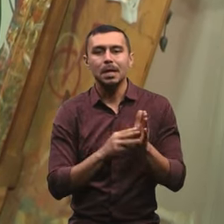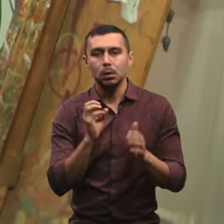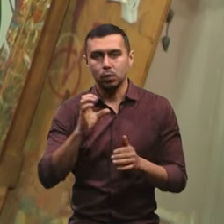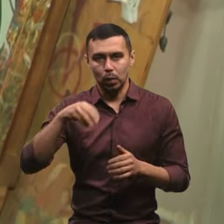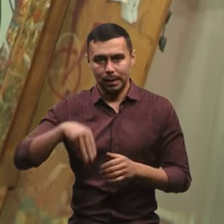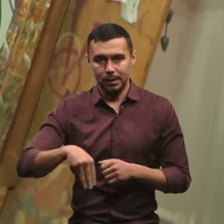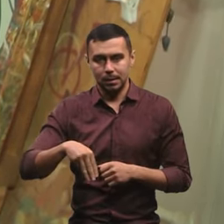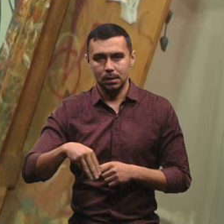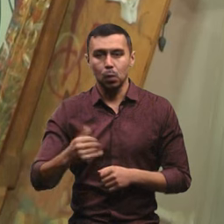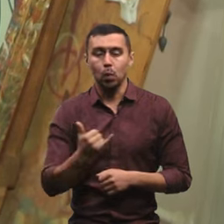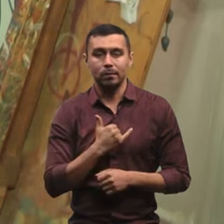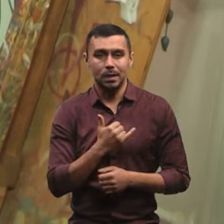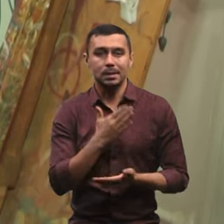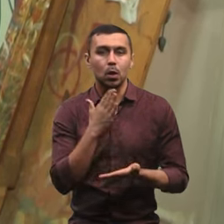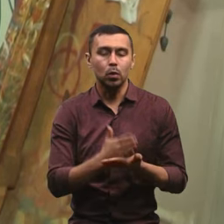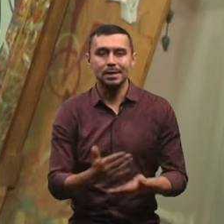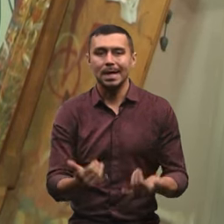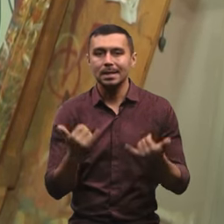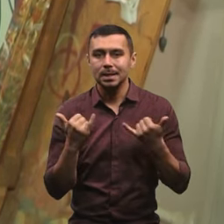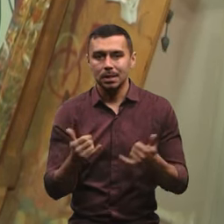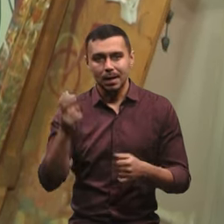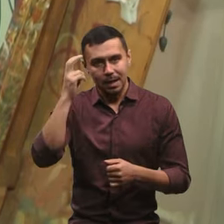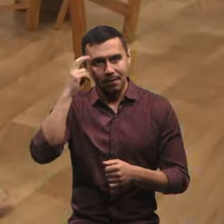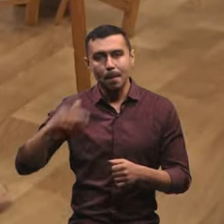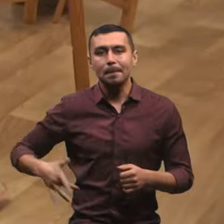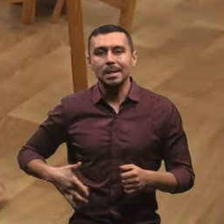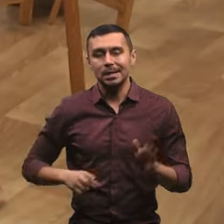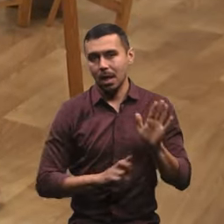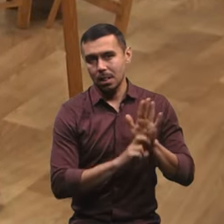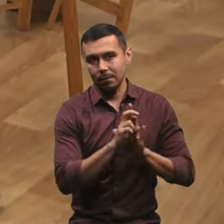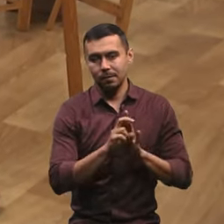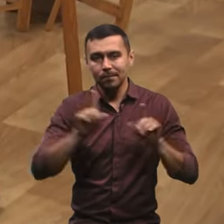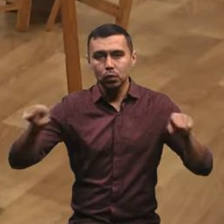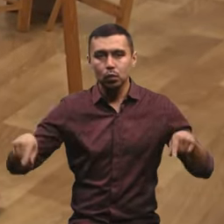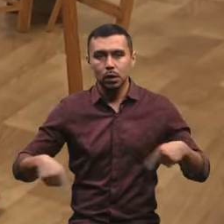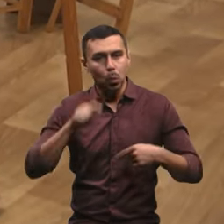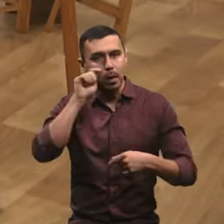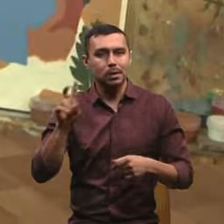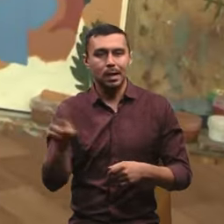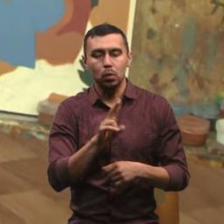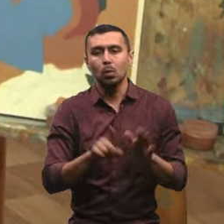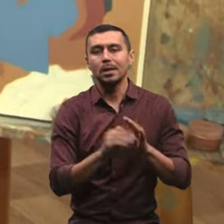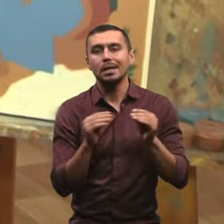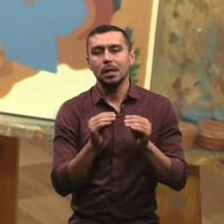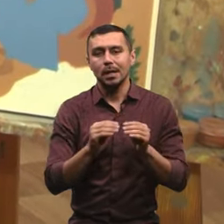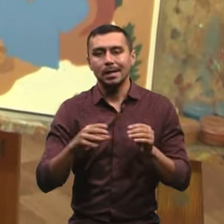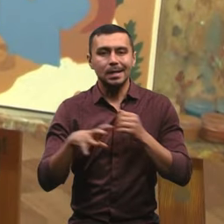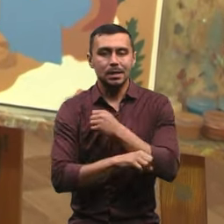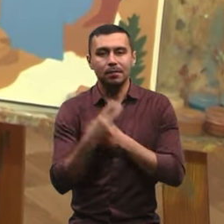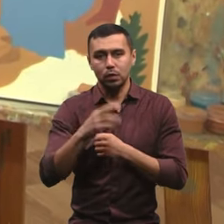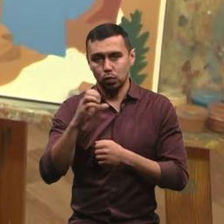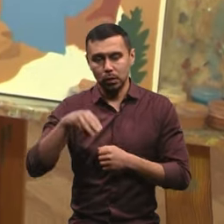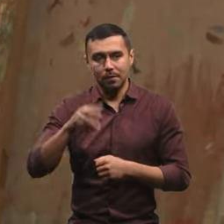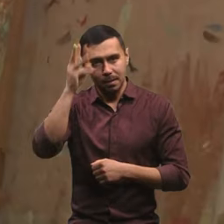столітті. І в нас знаходиться зараз в Києво-Печерській лаврі. Відродити українську ікону початку 10-го, кінця 20-го століття